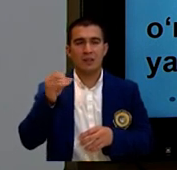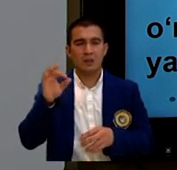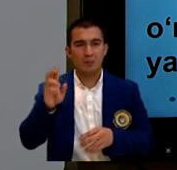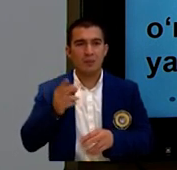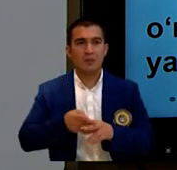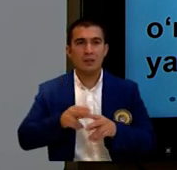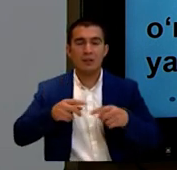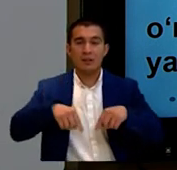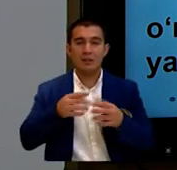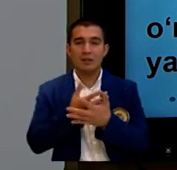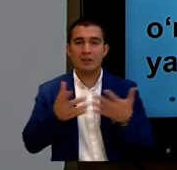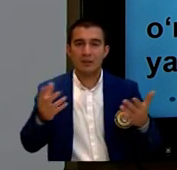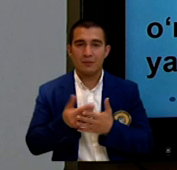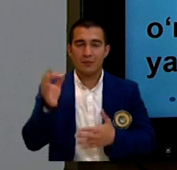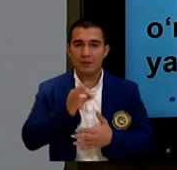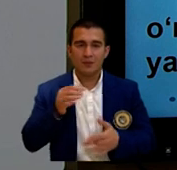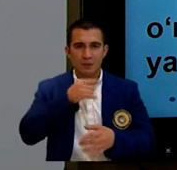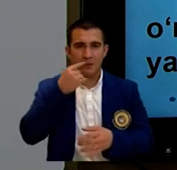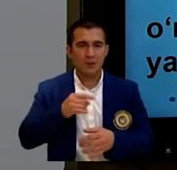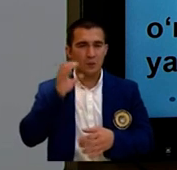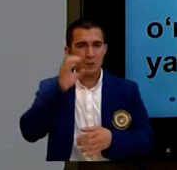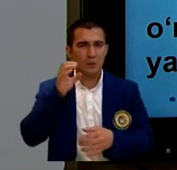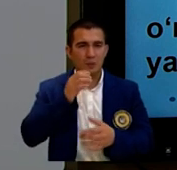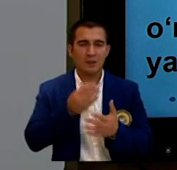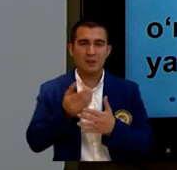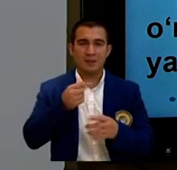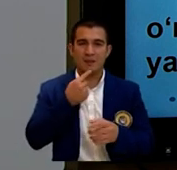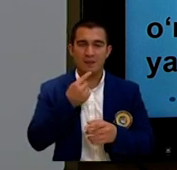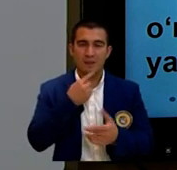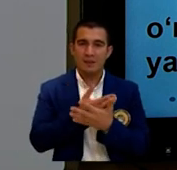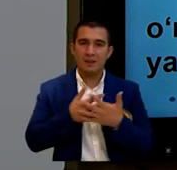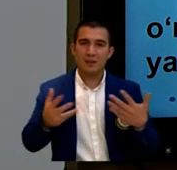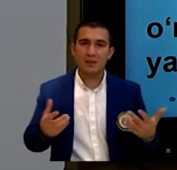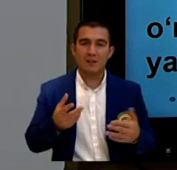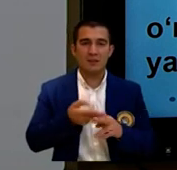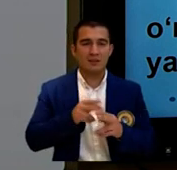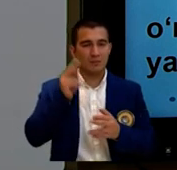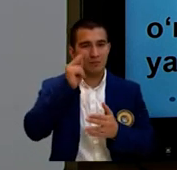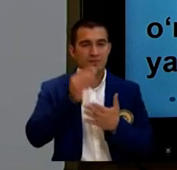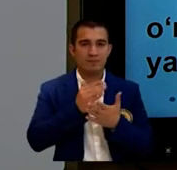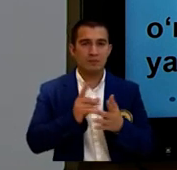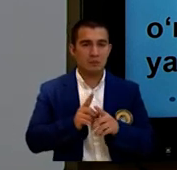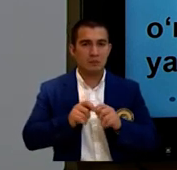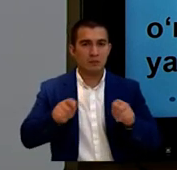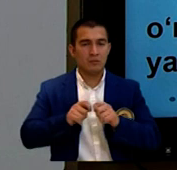Bundan tashqari rus va o'zbek tillarini o'rganish bo'yicha darsliklar ham yaratdi.